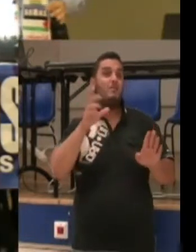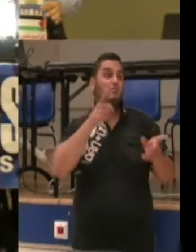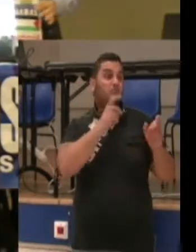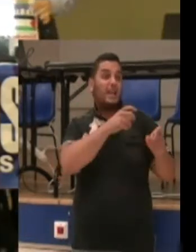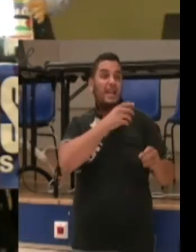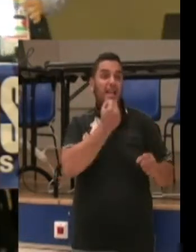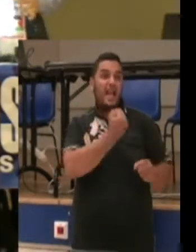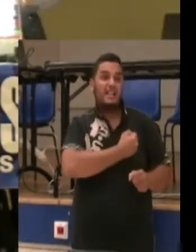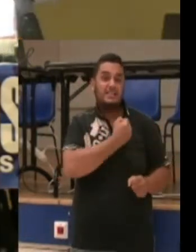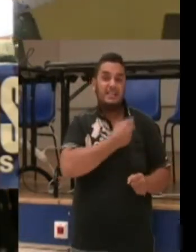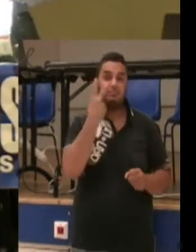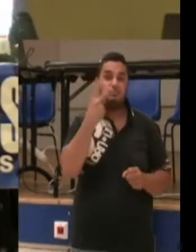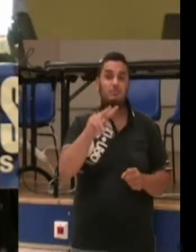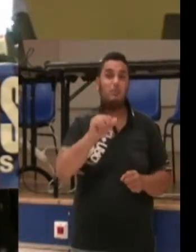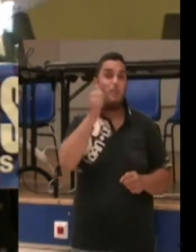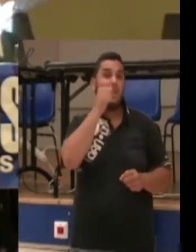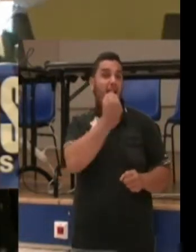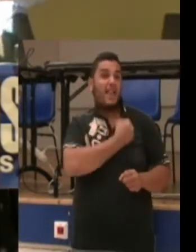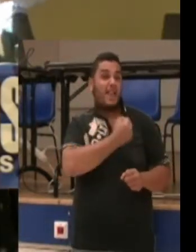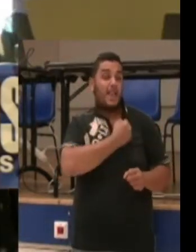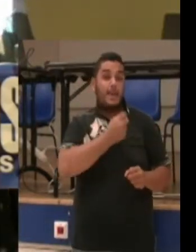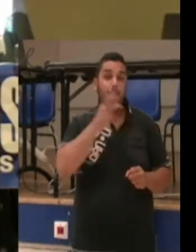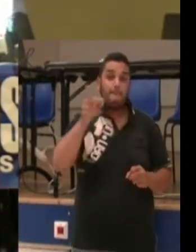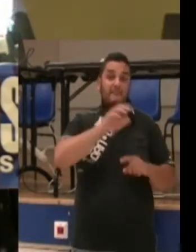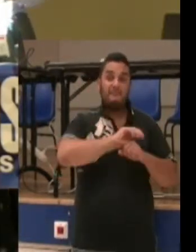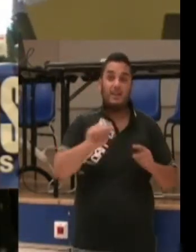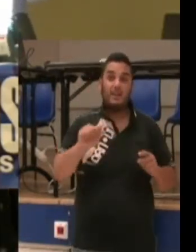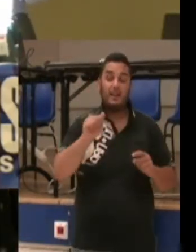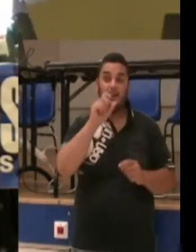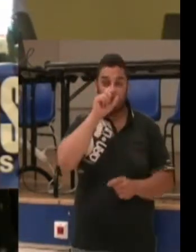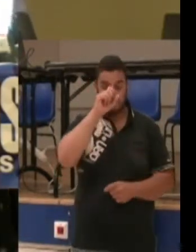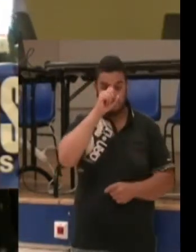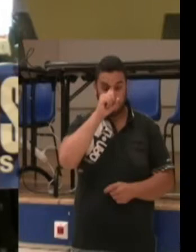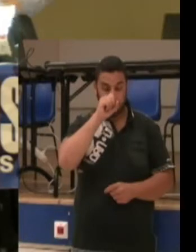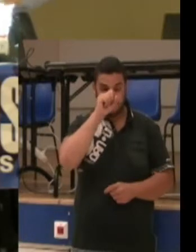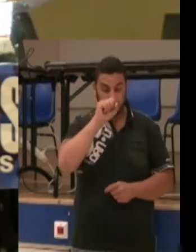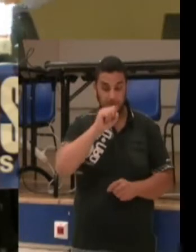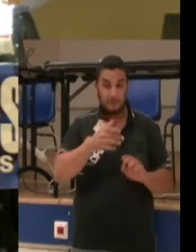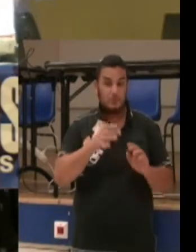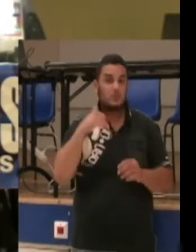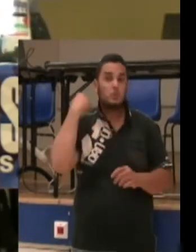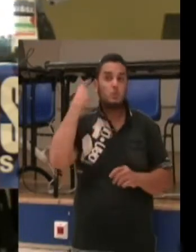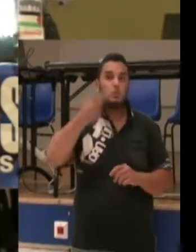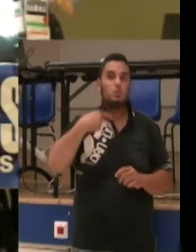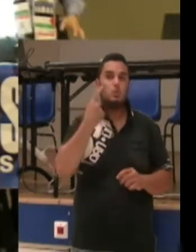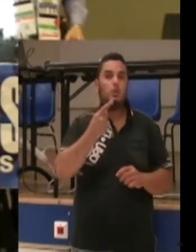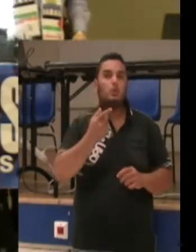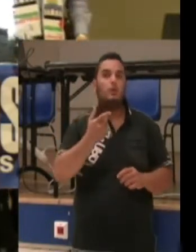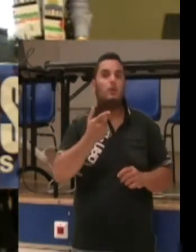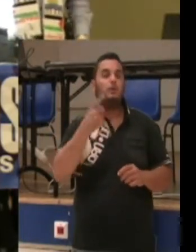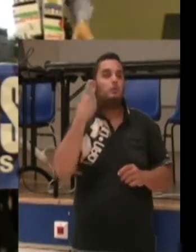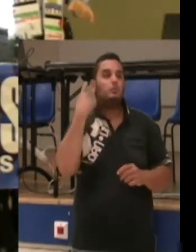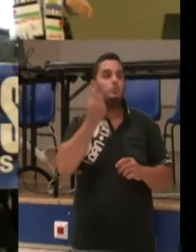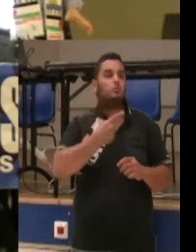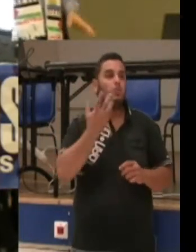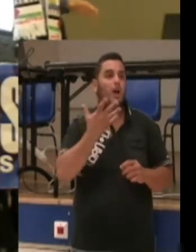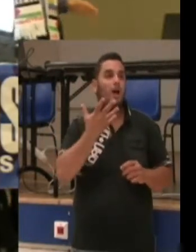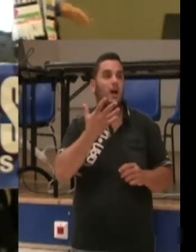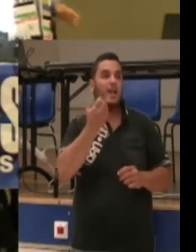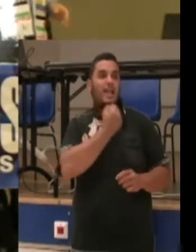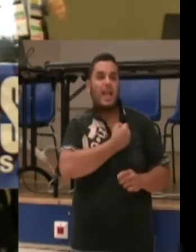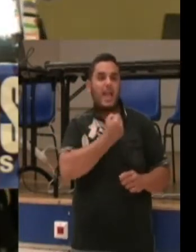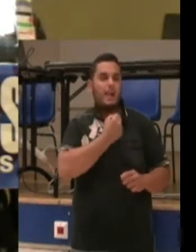crime qu'on peut dénoncer, et on dénonce tout le temps, c'est le crime de l'occupation, parce que le